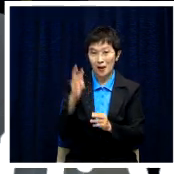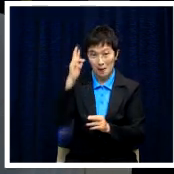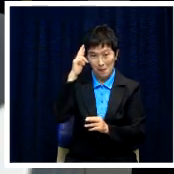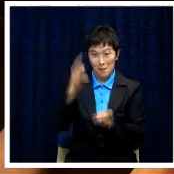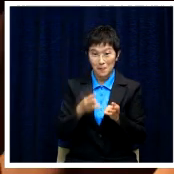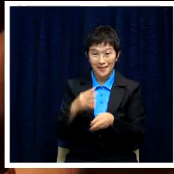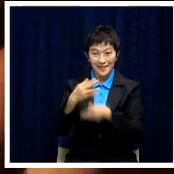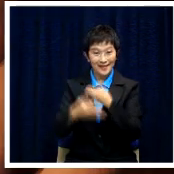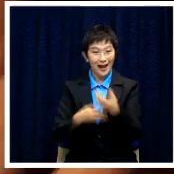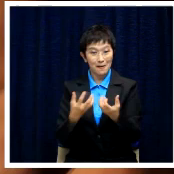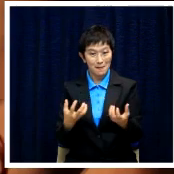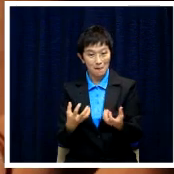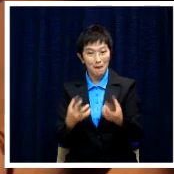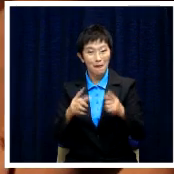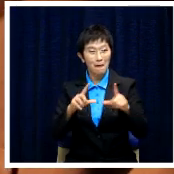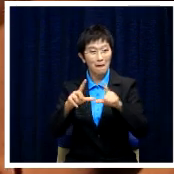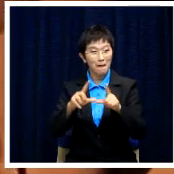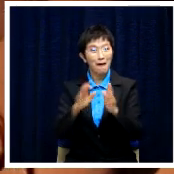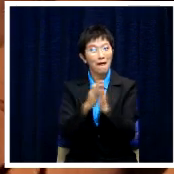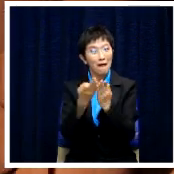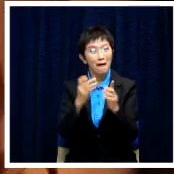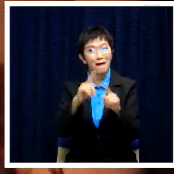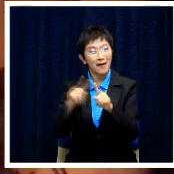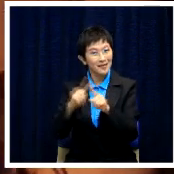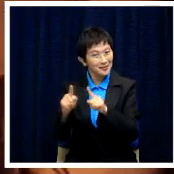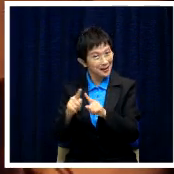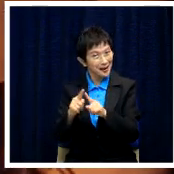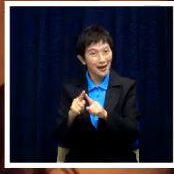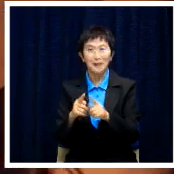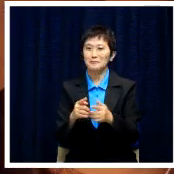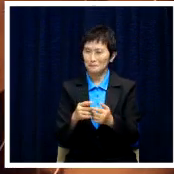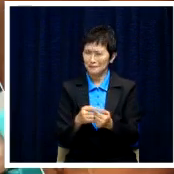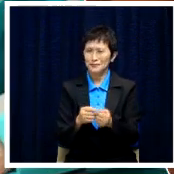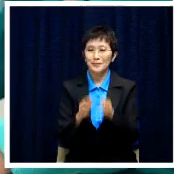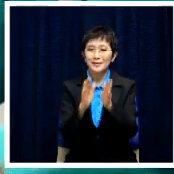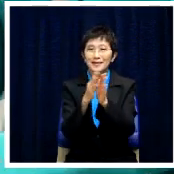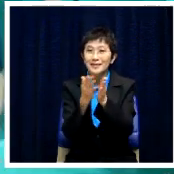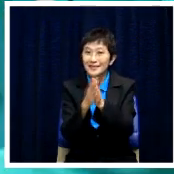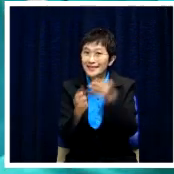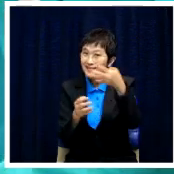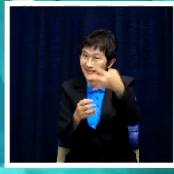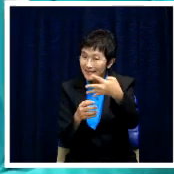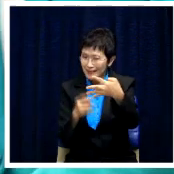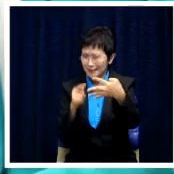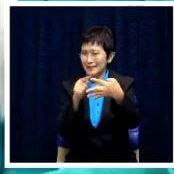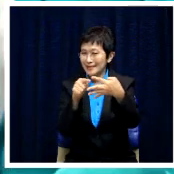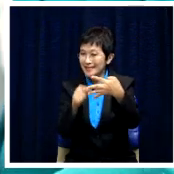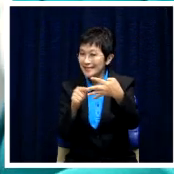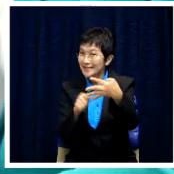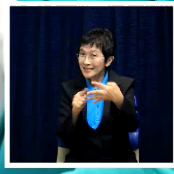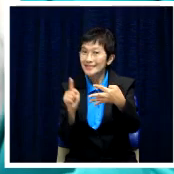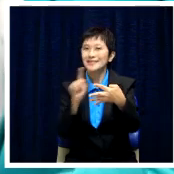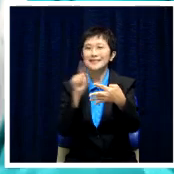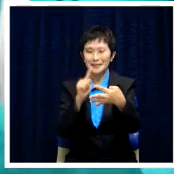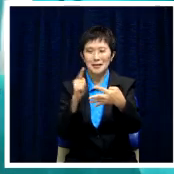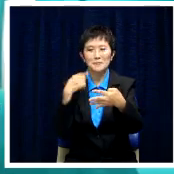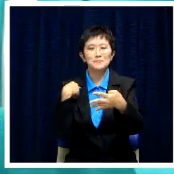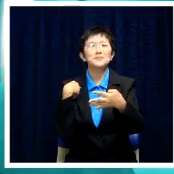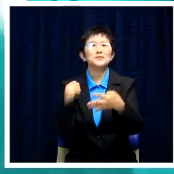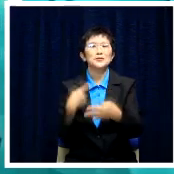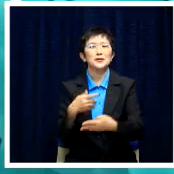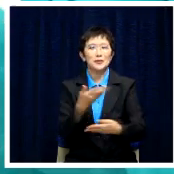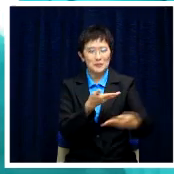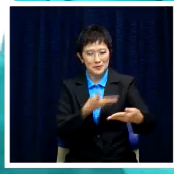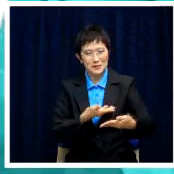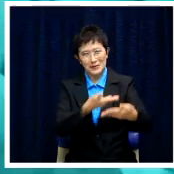างมืออาชีพทั้ง4บทเรียนนี้เราจะนำเสนอผ่านการพูดคุยกับนักวิชาชีพสื่อนักวิชา